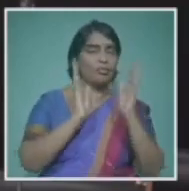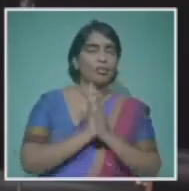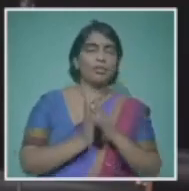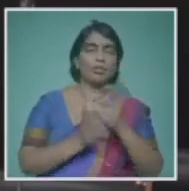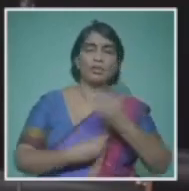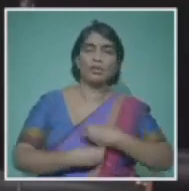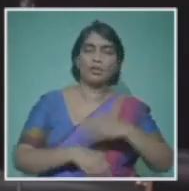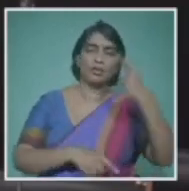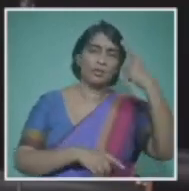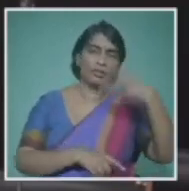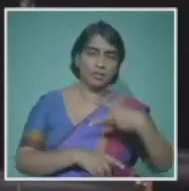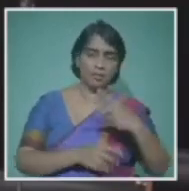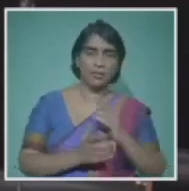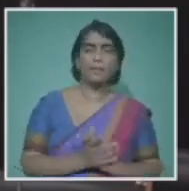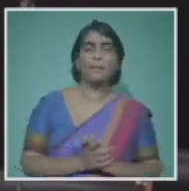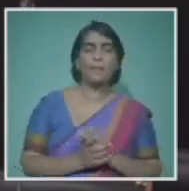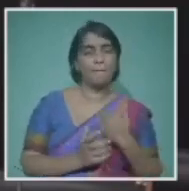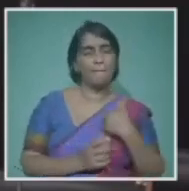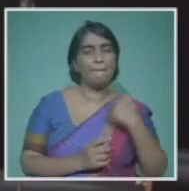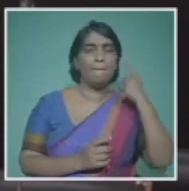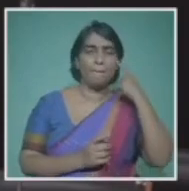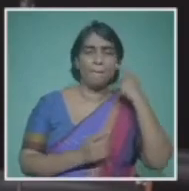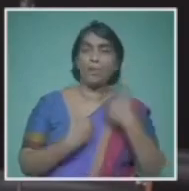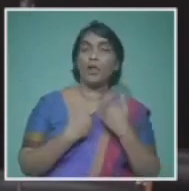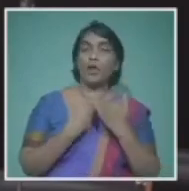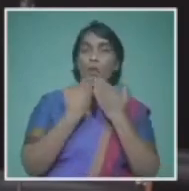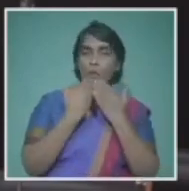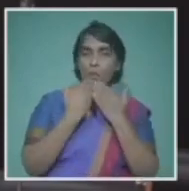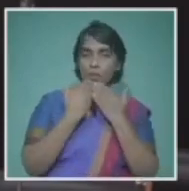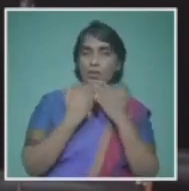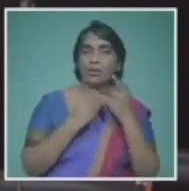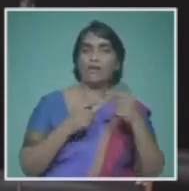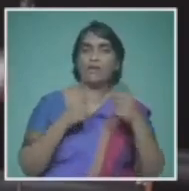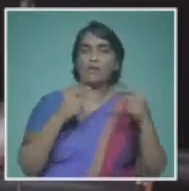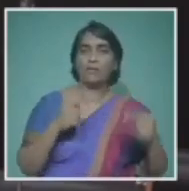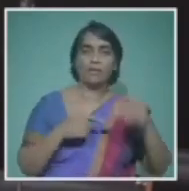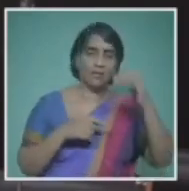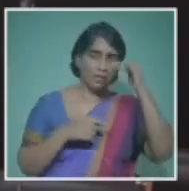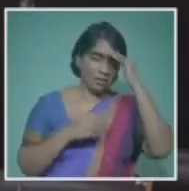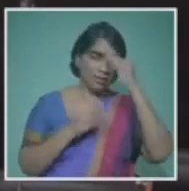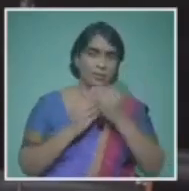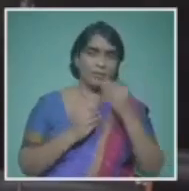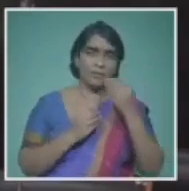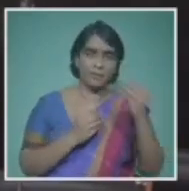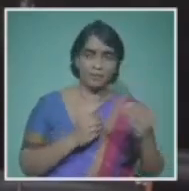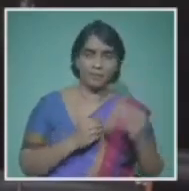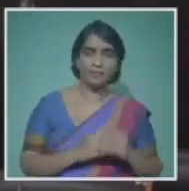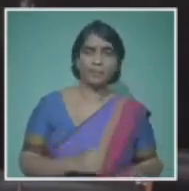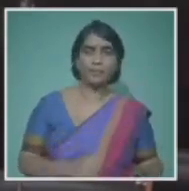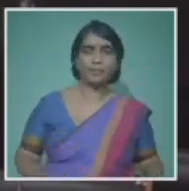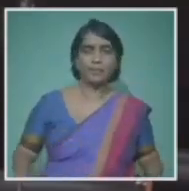පිරිහීමේ දෙවන දොරටුවයි. ඉතින් මං ඒ අවවාදය අපේ විපක්ෂ නායකතුමාට දෙනවා.